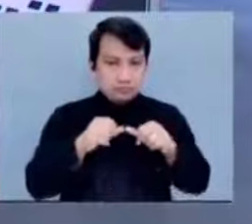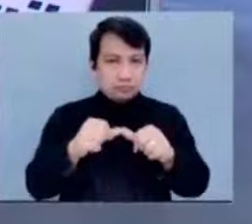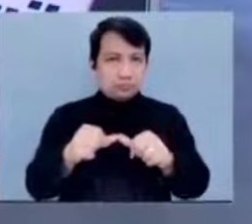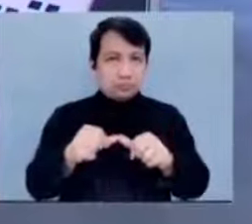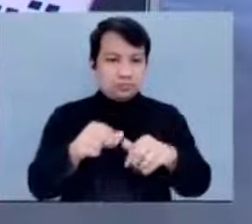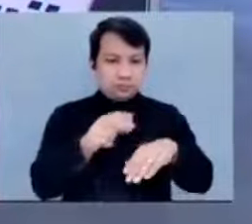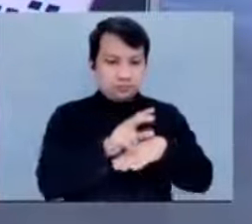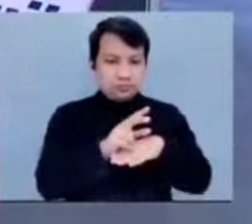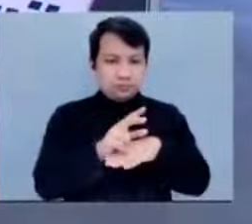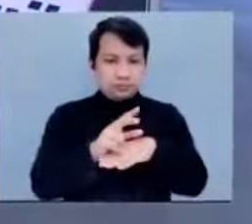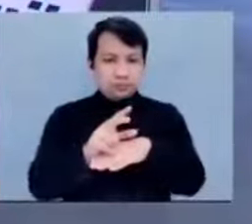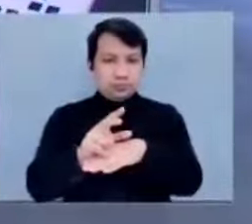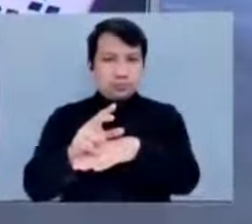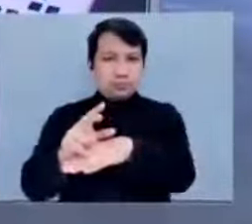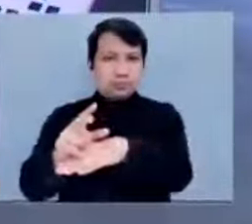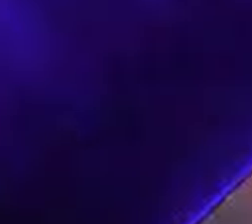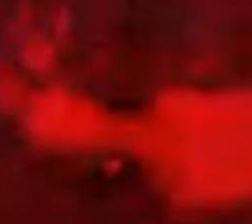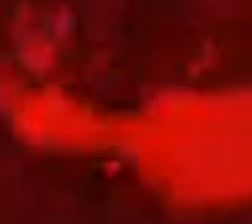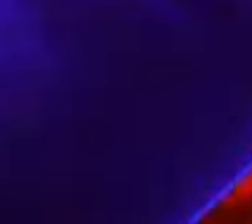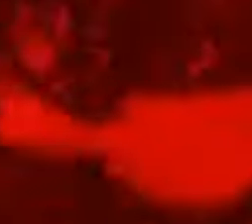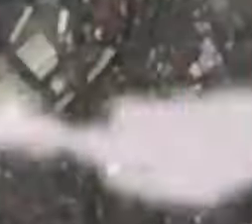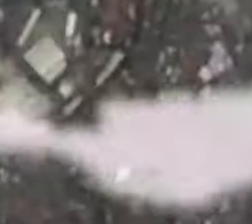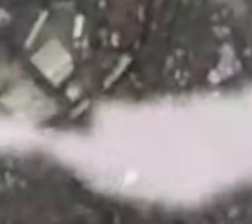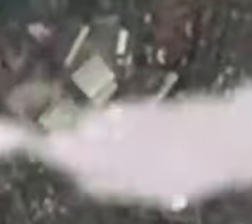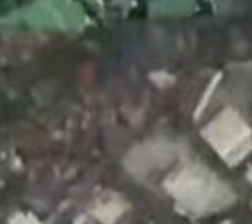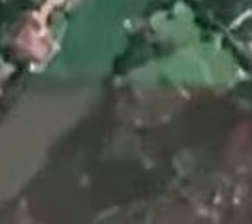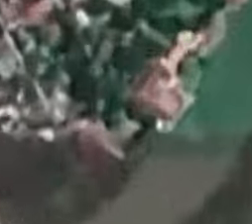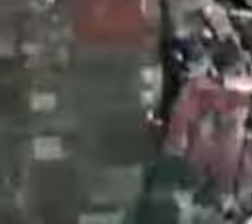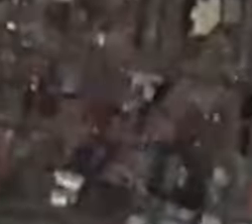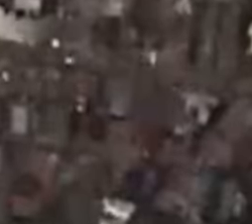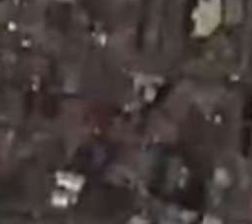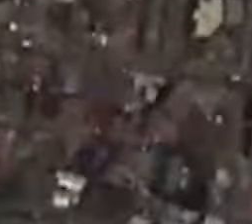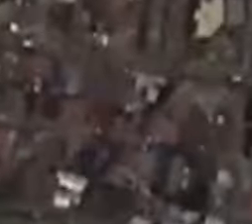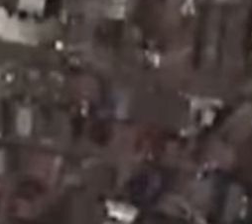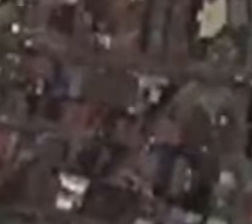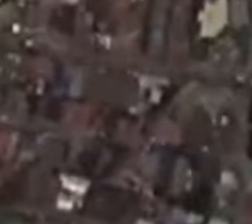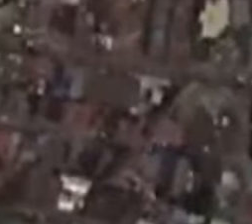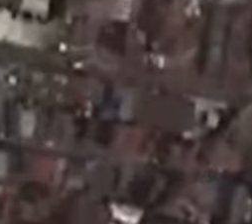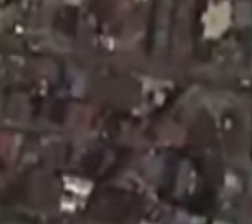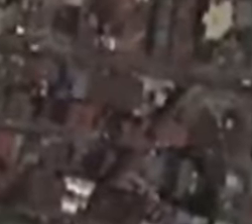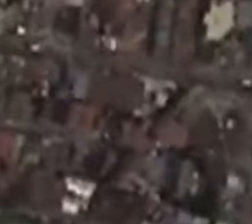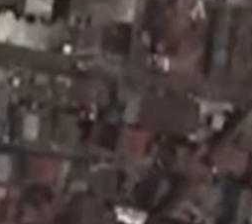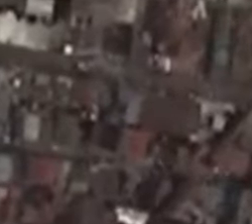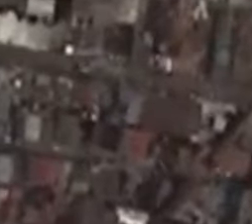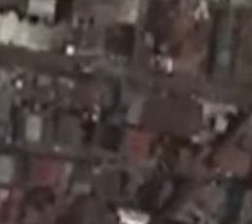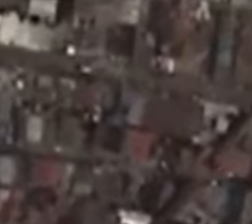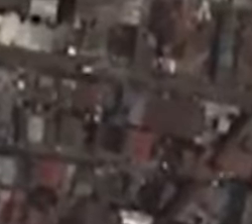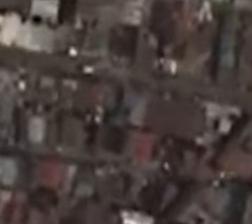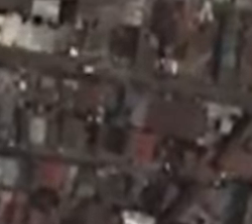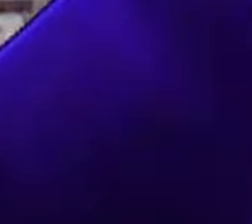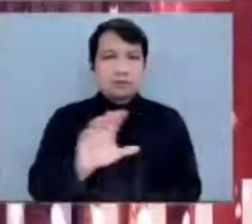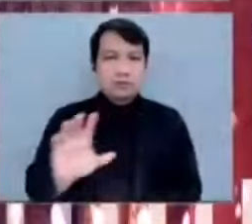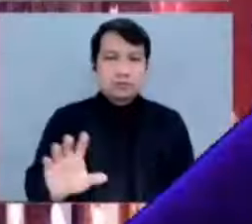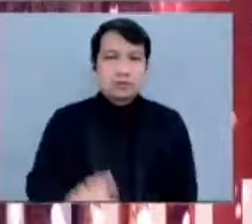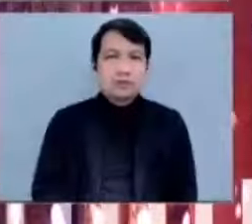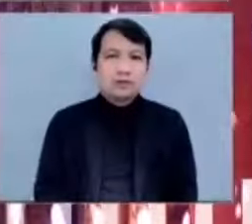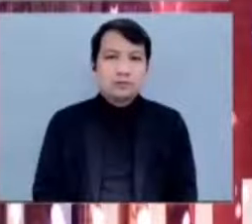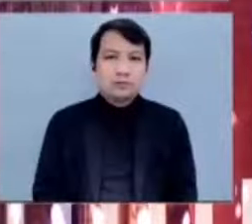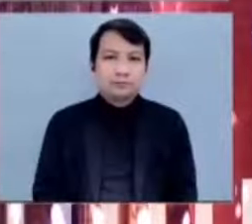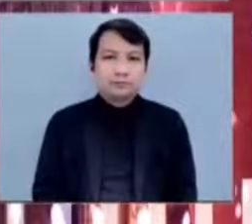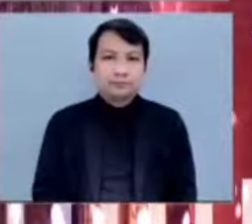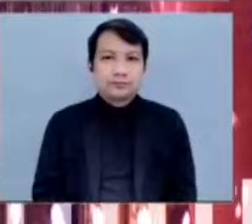nagkaroon pa ito ng ilang aberya. At live mula sa Quiapo Church, nasa front line ng balita niyan si Camille Samonte.